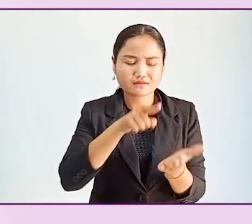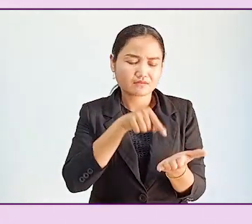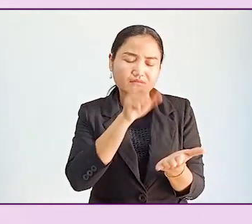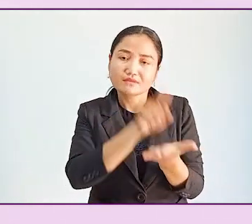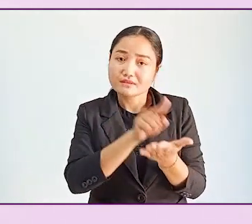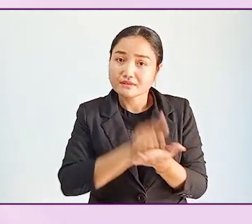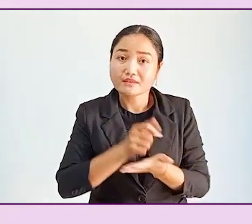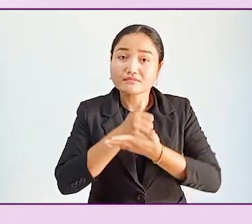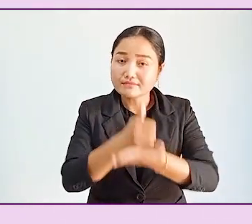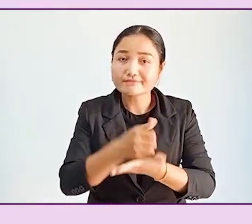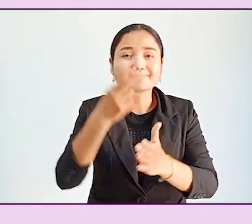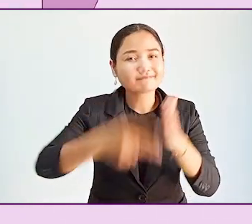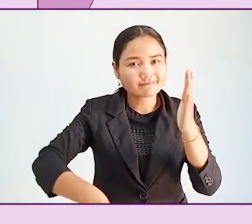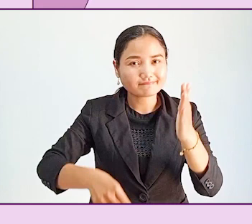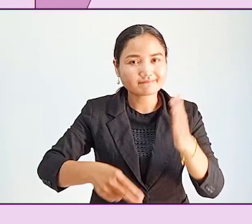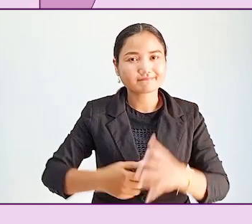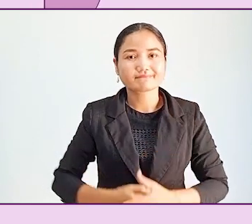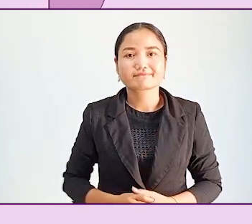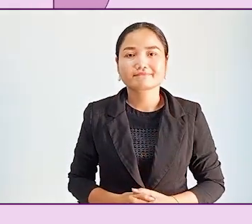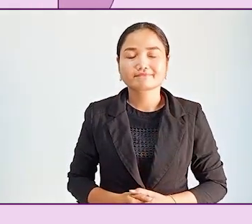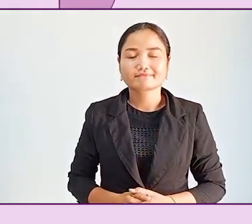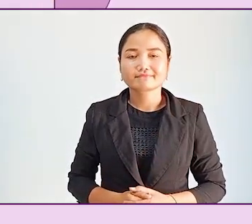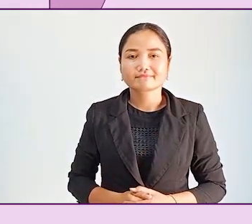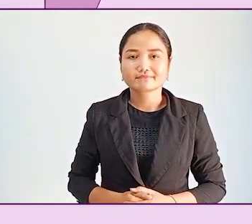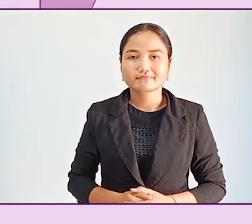mình sẽ là xâm khăn ở vầy khá